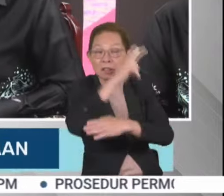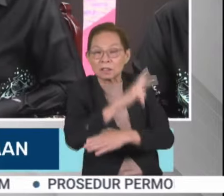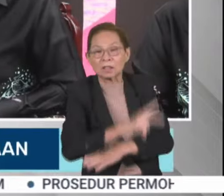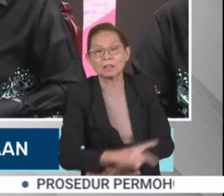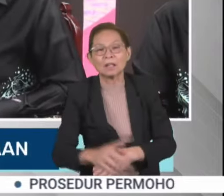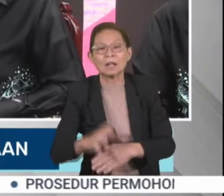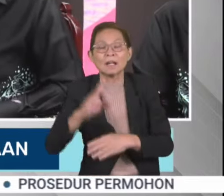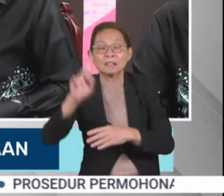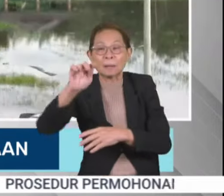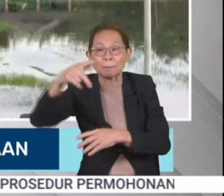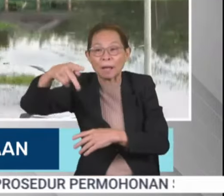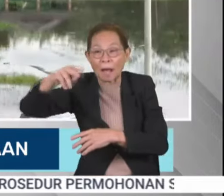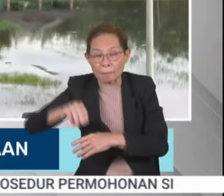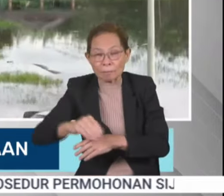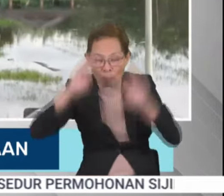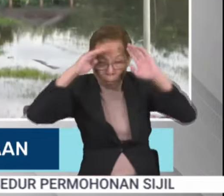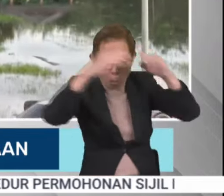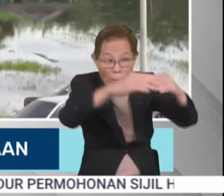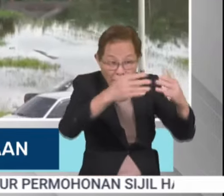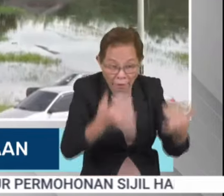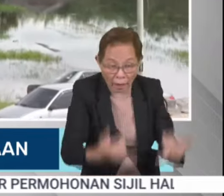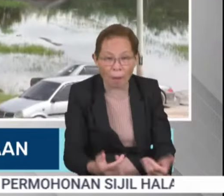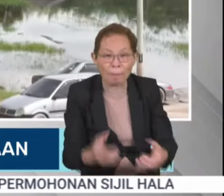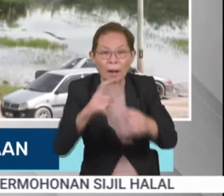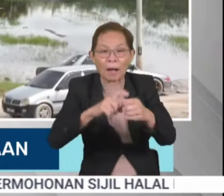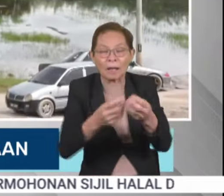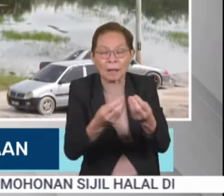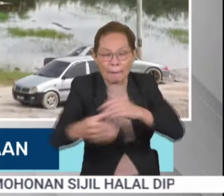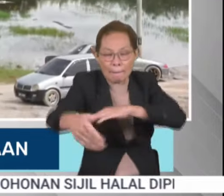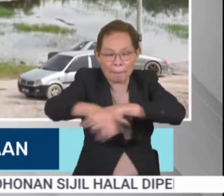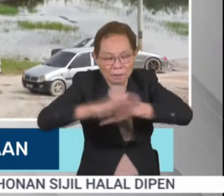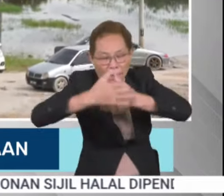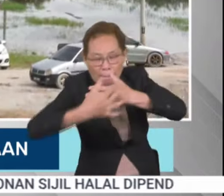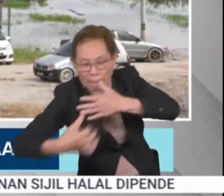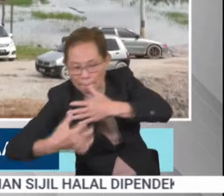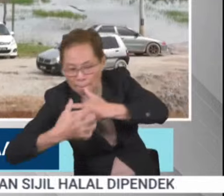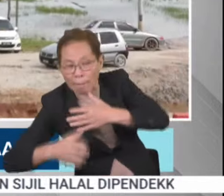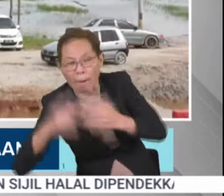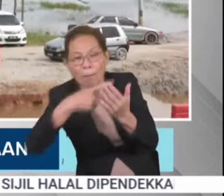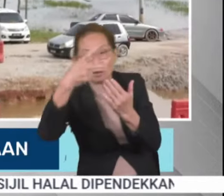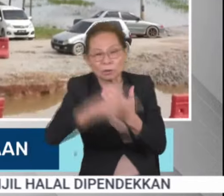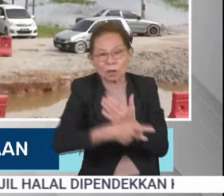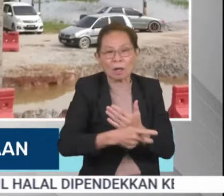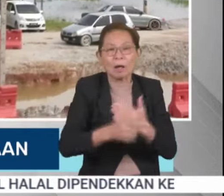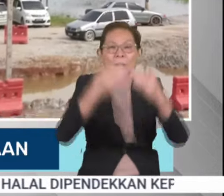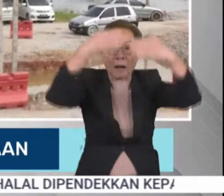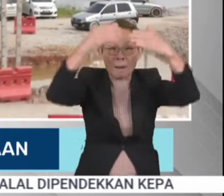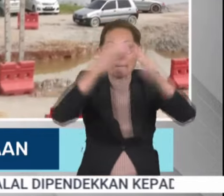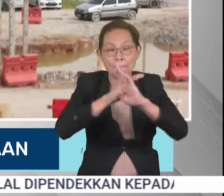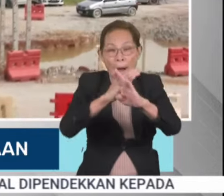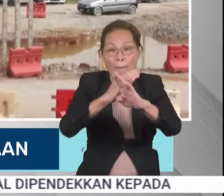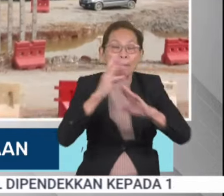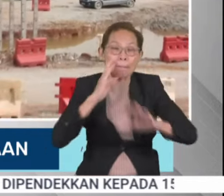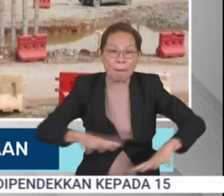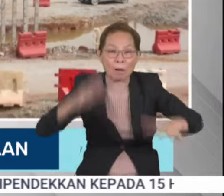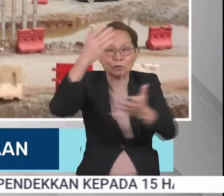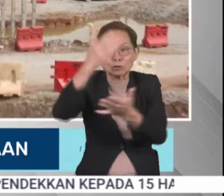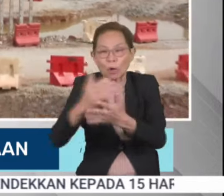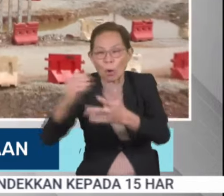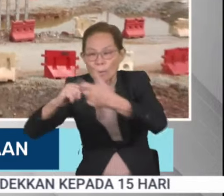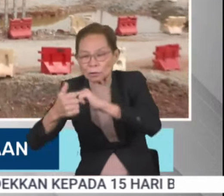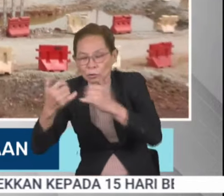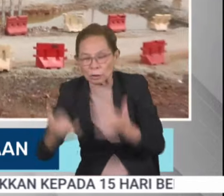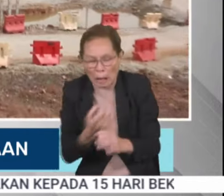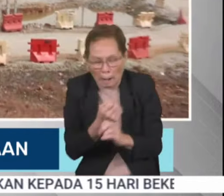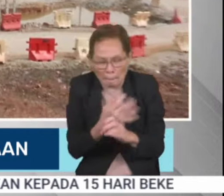Ujian Timbalan Perdana Menteri turut diberi tumpuan ketika ini isu hakisan pantai. Justeru, projek rancangan tempatan banjir bagi menangani isu berkenaan kini